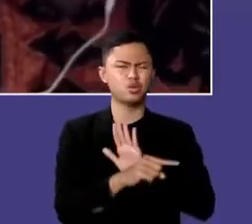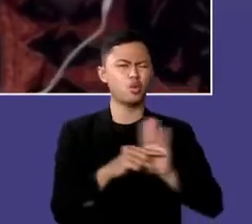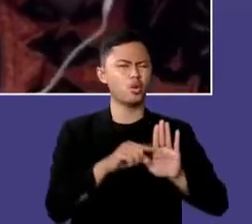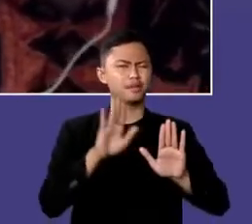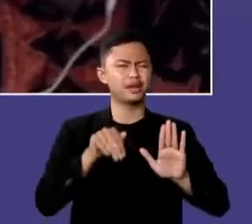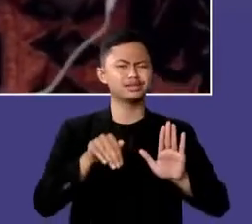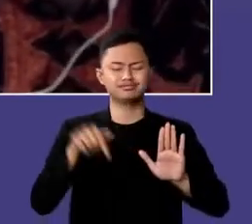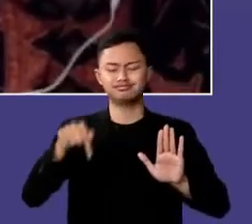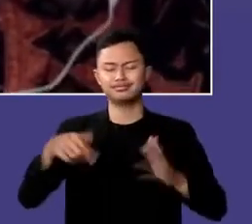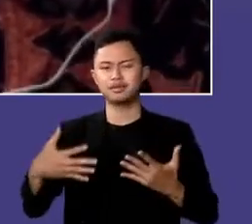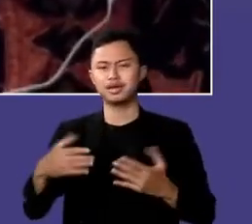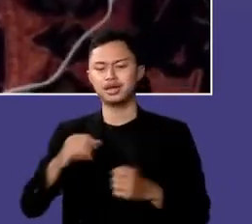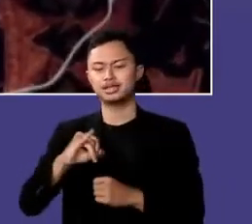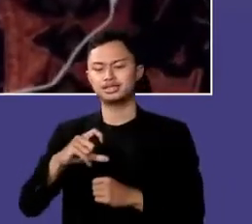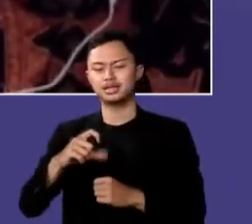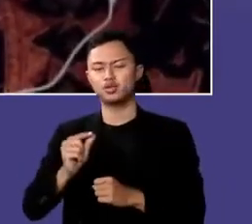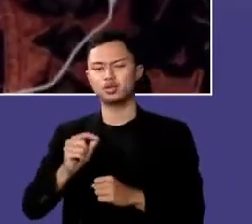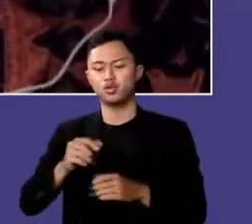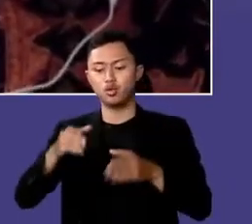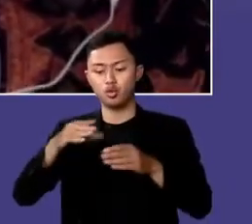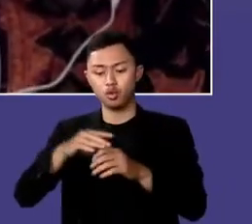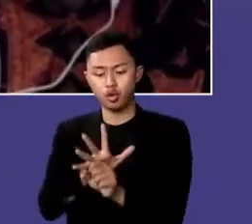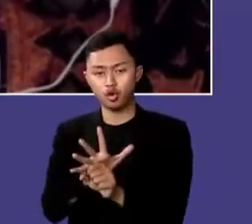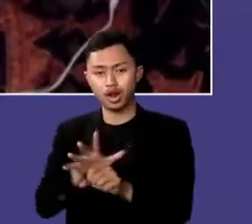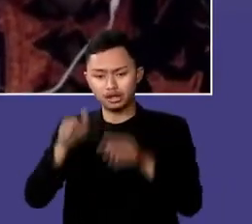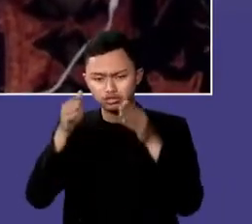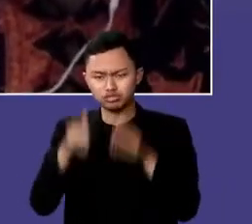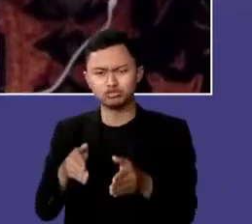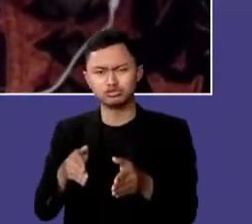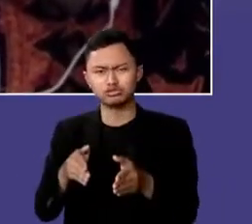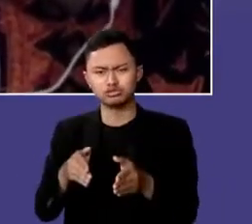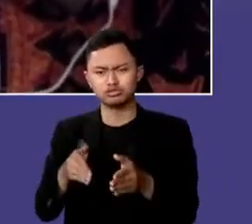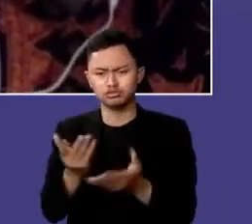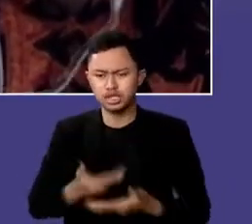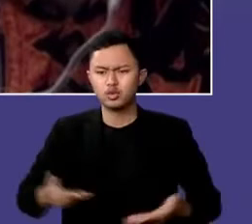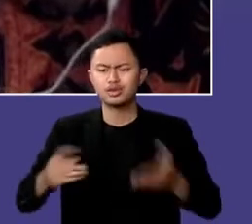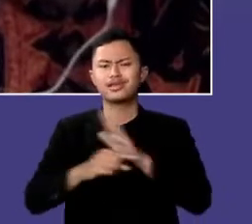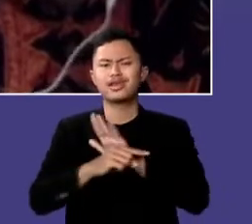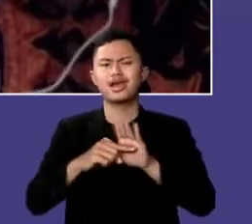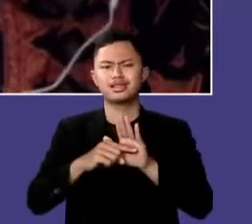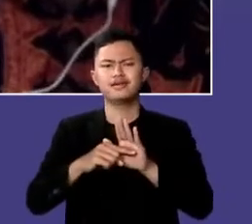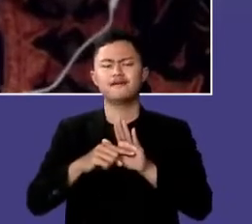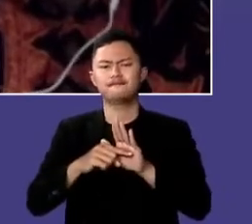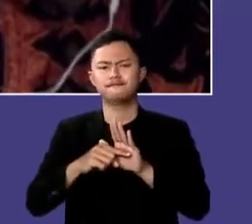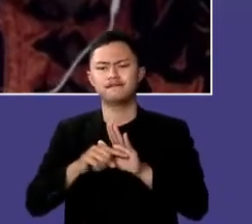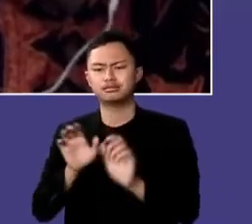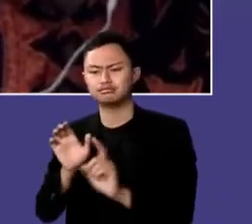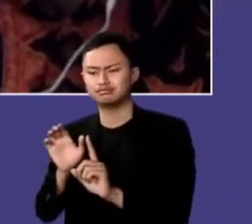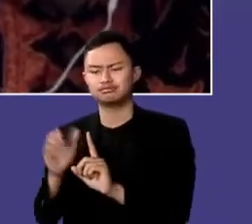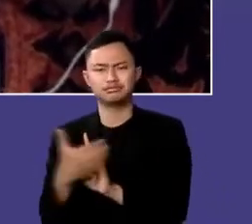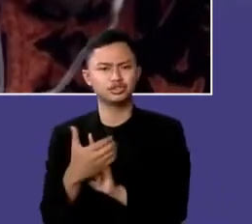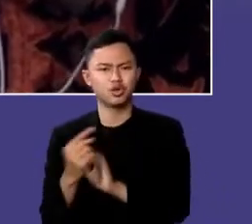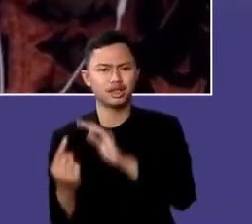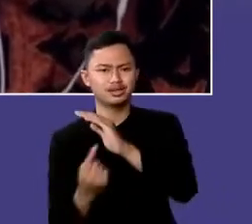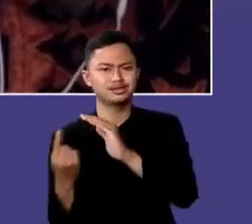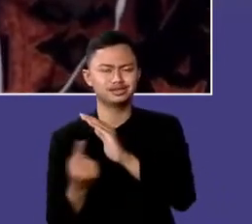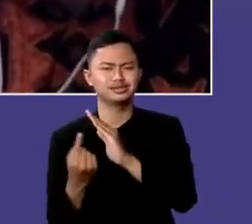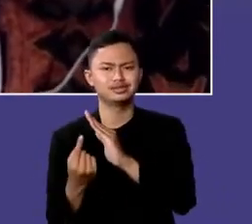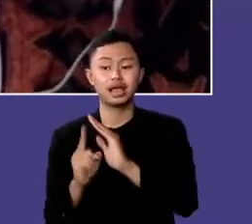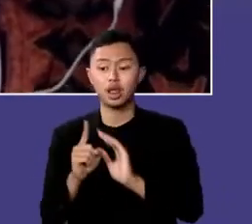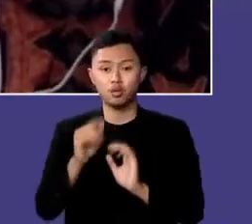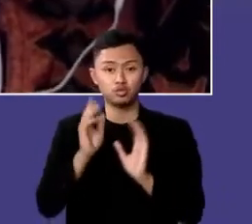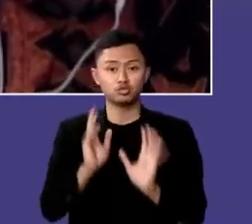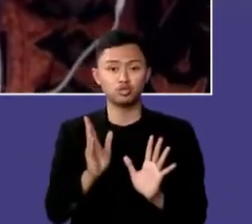Natal ini sekarang aisyu yang khusus covert dengan tekanan negatif dan terisolasi bayangkan kalau itu sampai